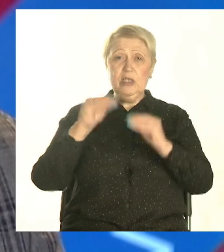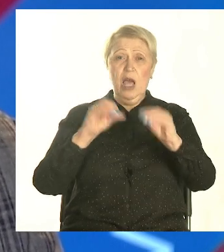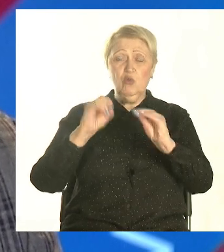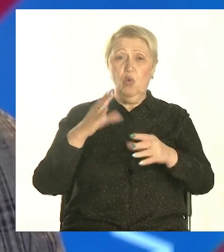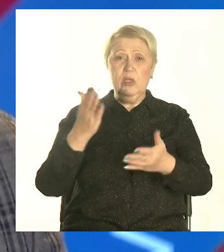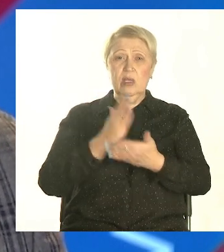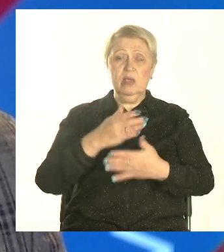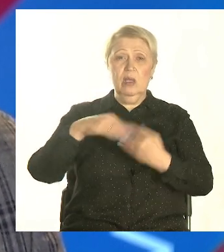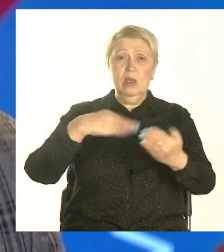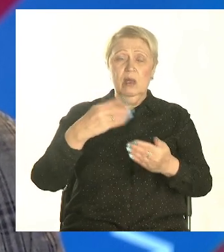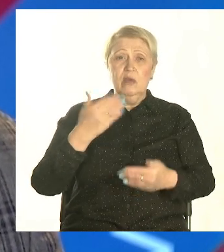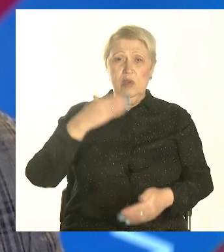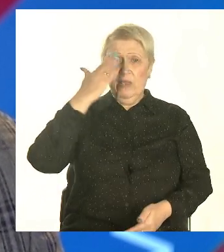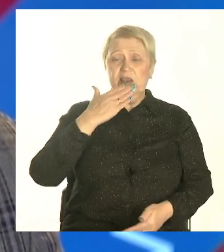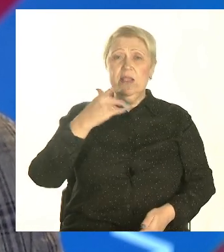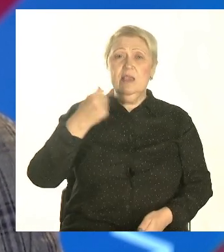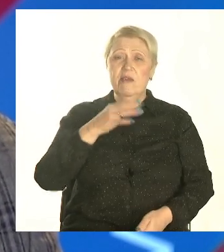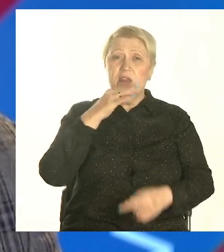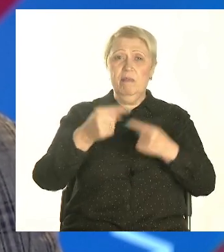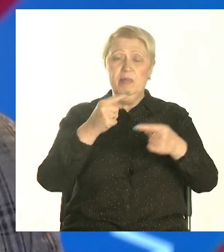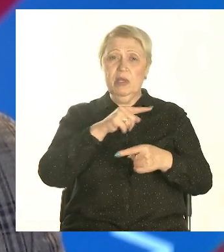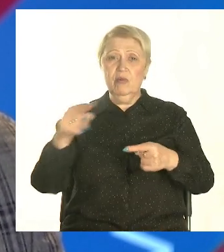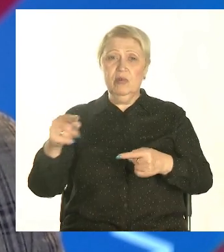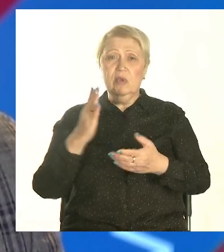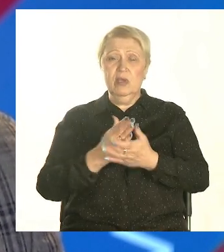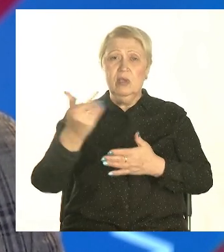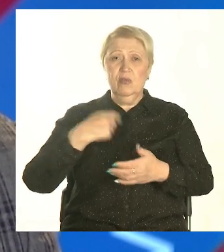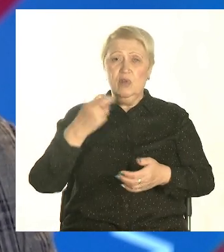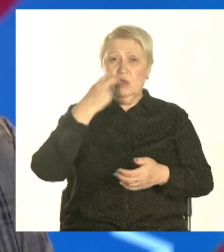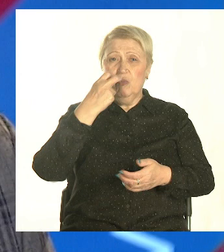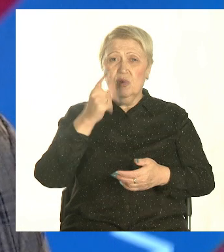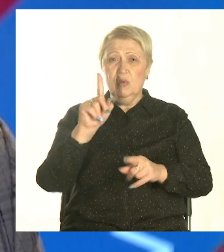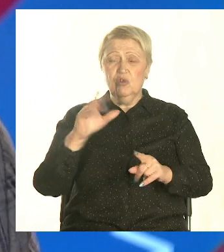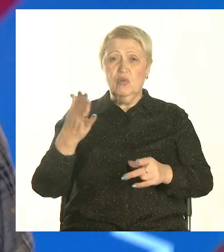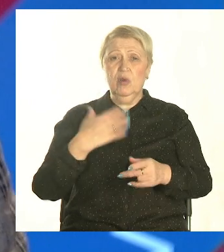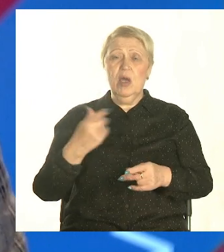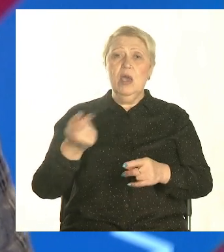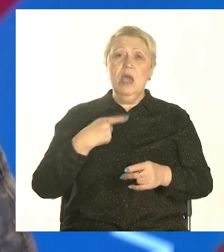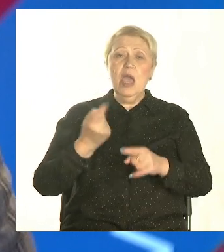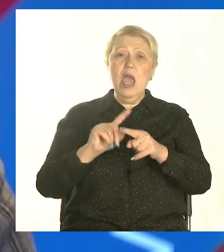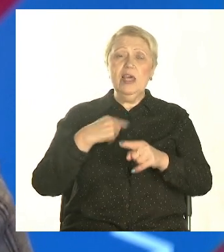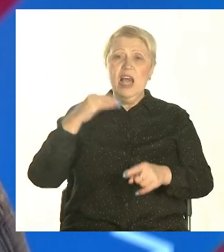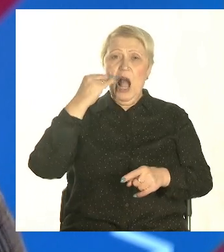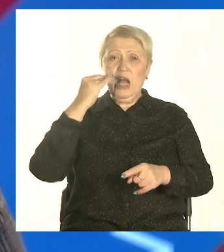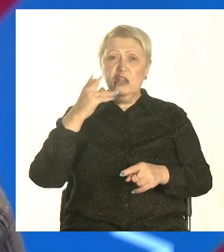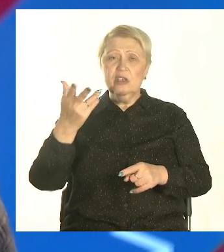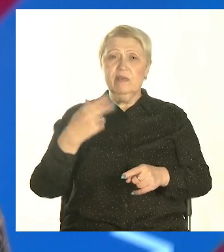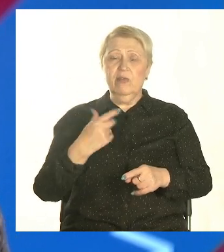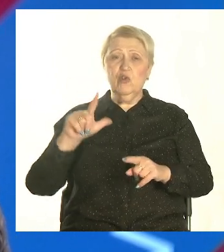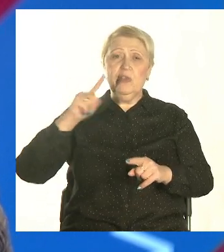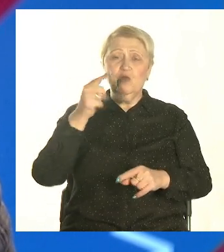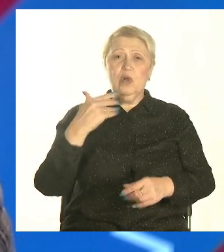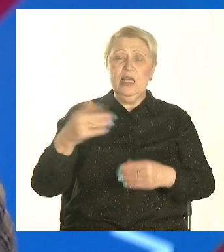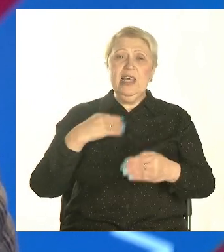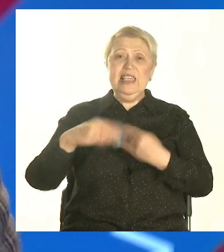это очень быстро начинает портиться, пахнуть, и потом товарные качества вторсырья, которые даже, может быть, могут быть оттуда